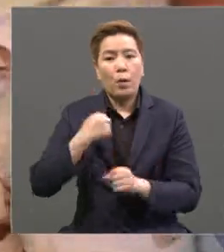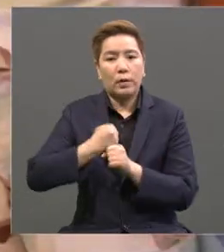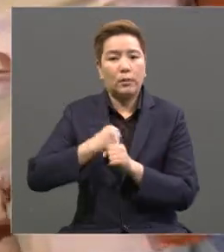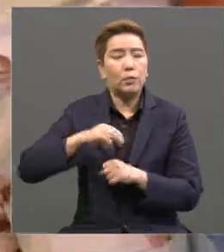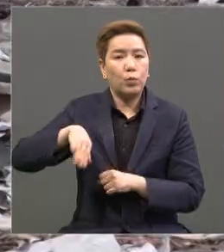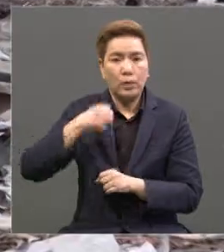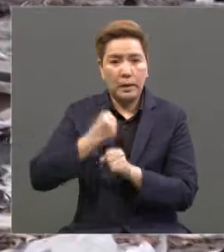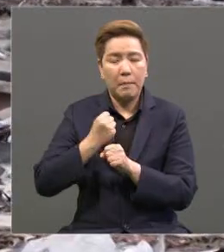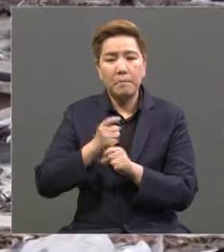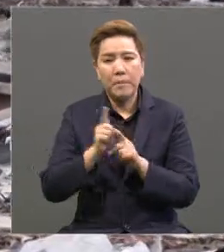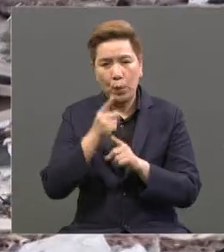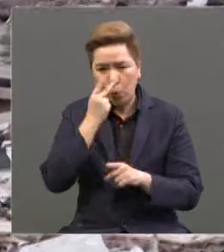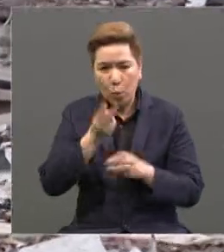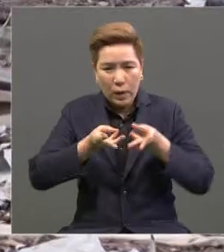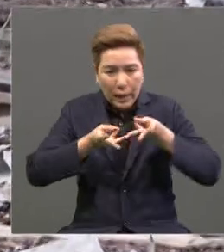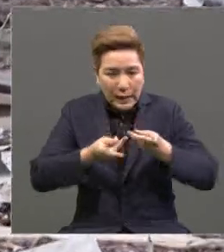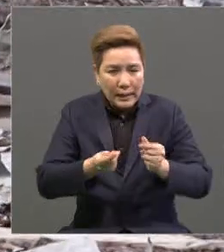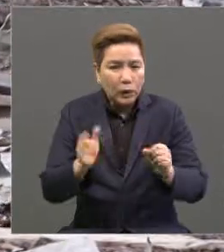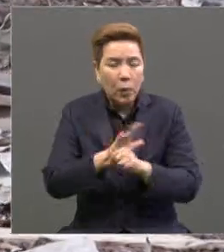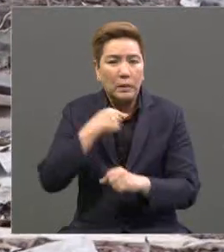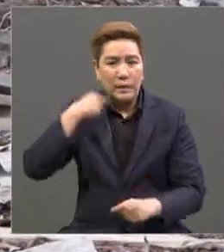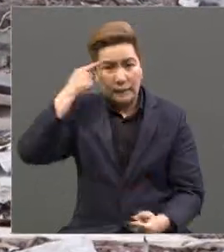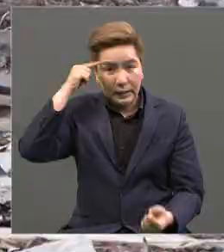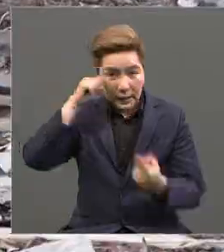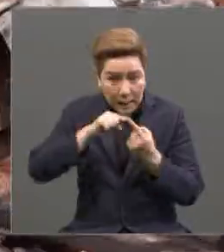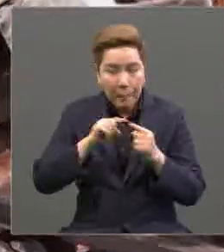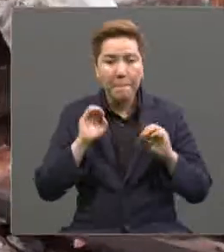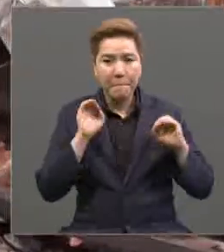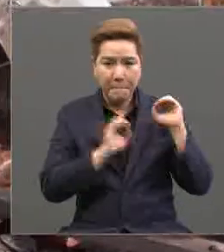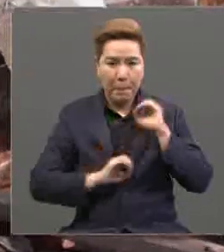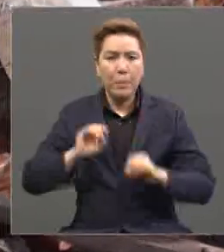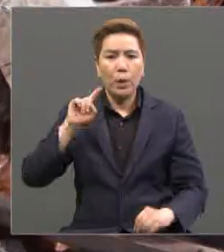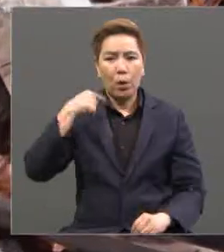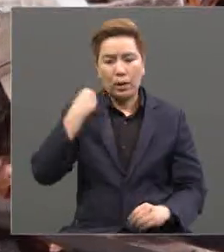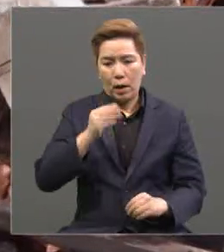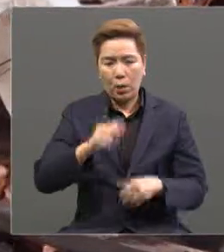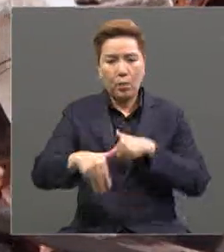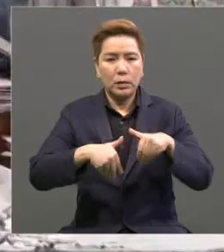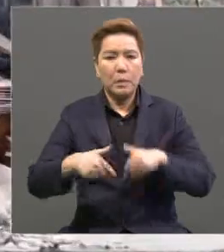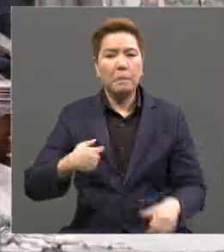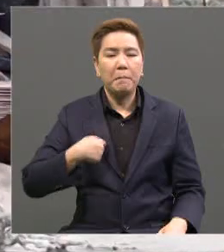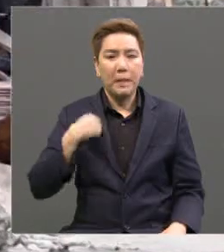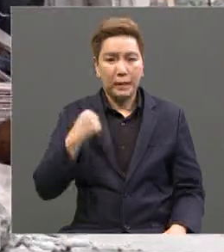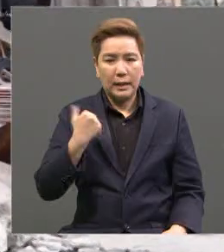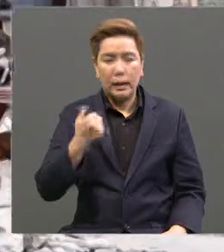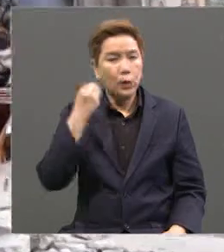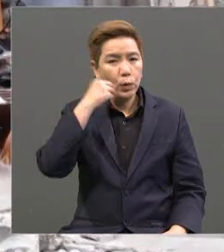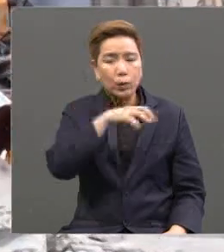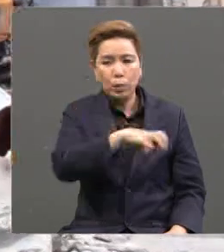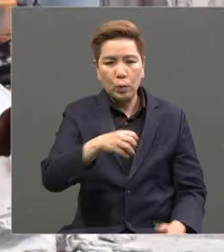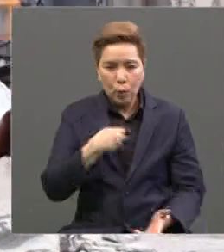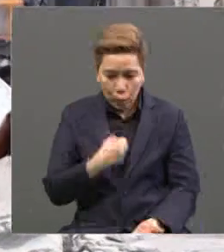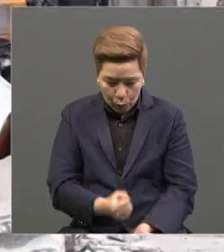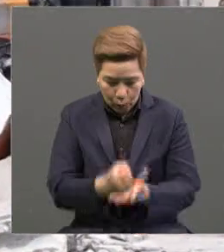าที่ปฏิบัติงานด้วยความรอบคอบคำนึงถึงความปลอดภัยเป็นหลักแล้วก็ให้ความมั่นใจต่อประชาชนว่า ทุกหน่วยงานจะ